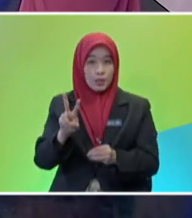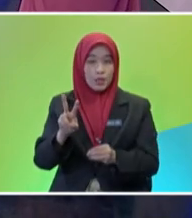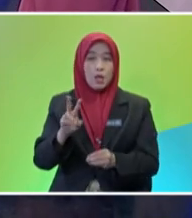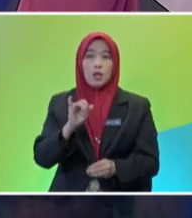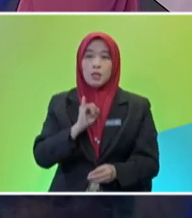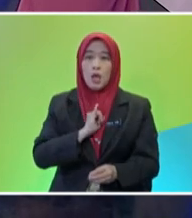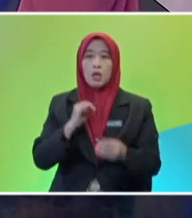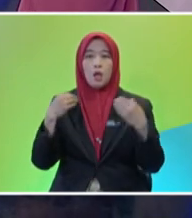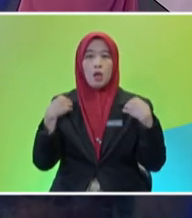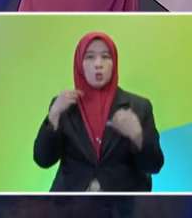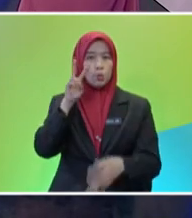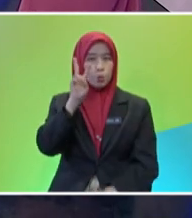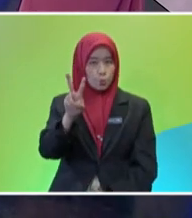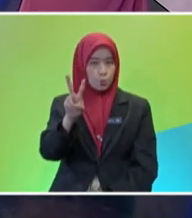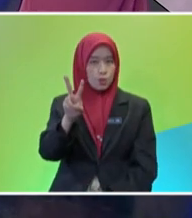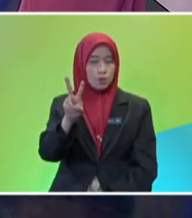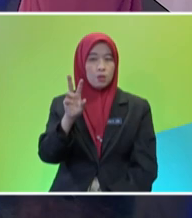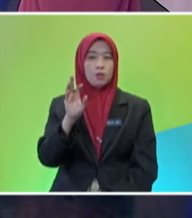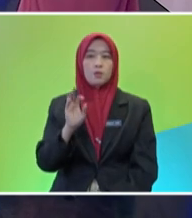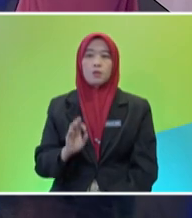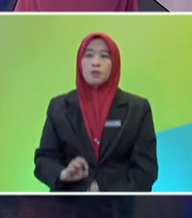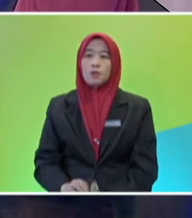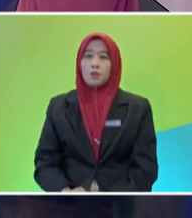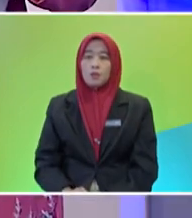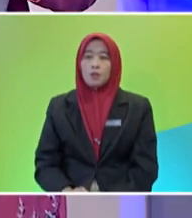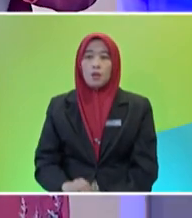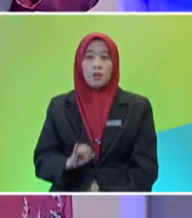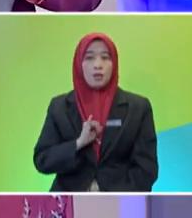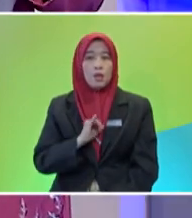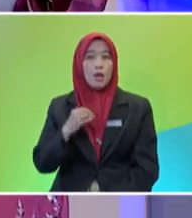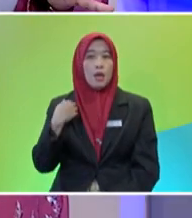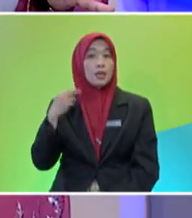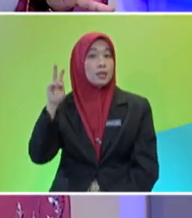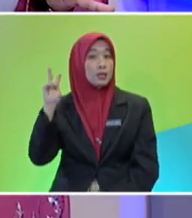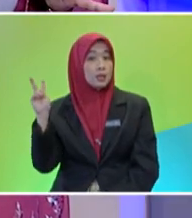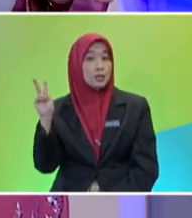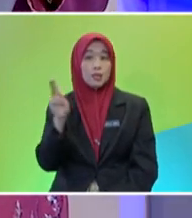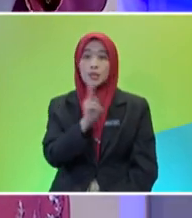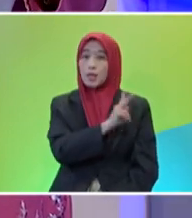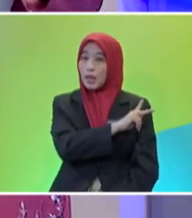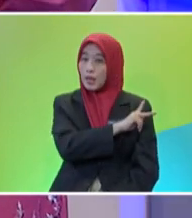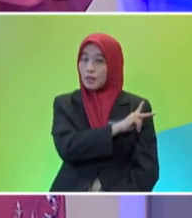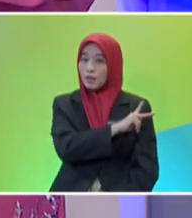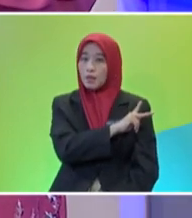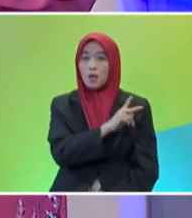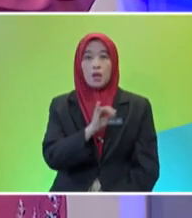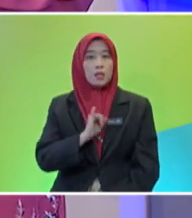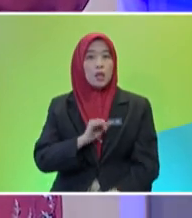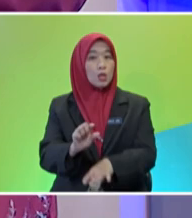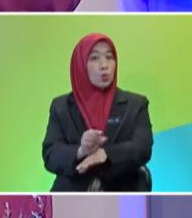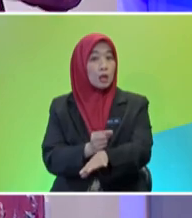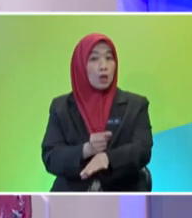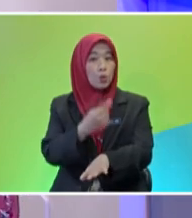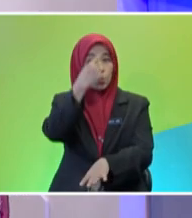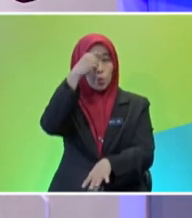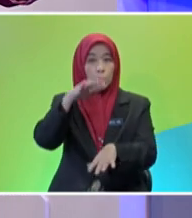saya ada dua. Okey, ada dua. Okey. Ada dua. Saya ada di kiri dan kanan. Kiri dan kanan. Saya digunakan untuk